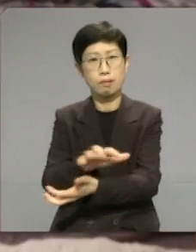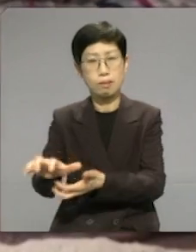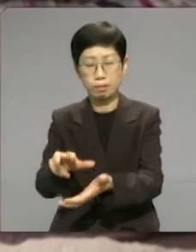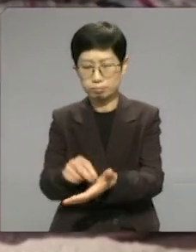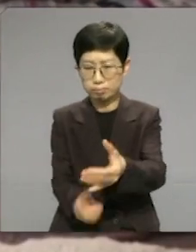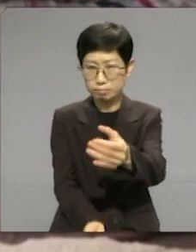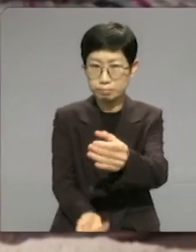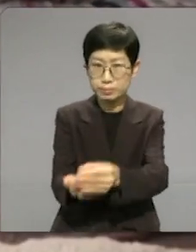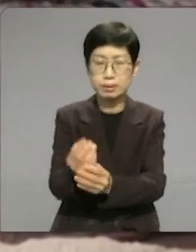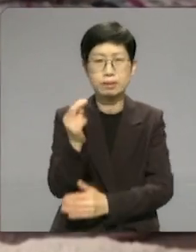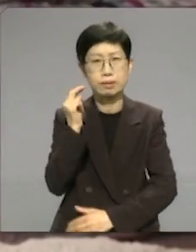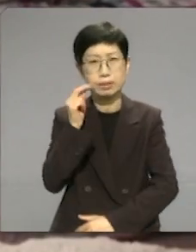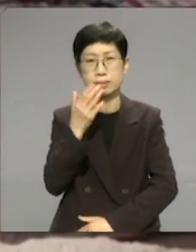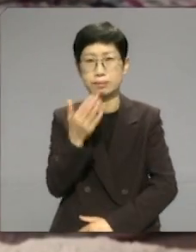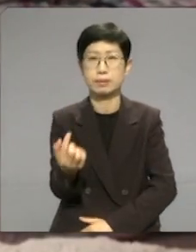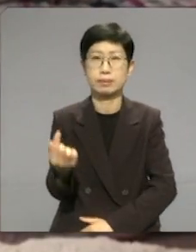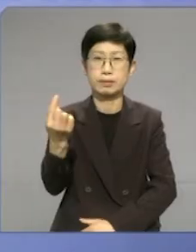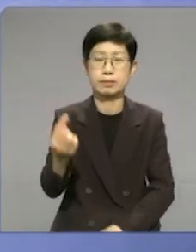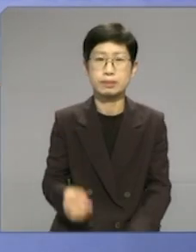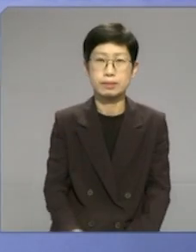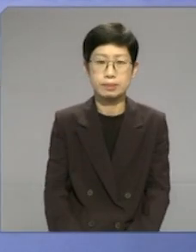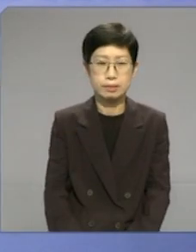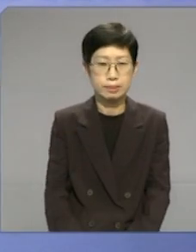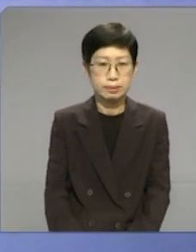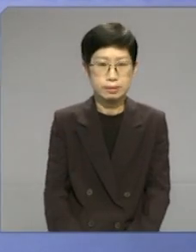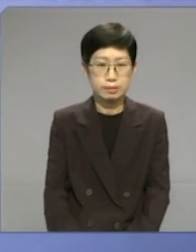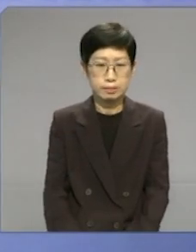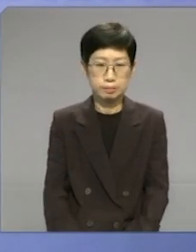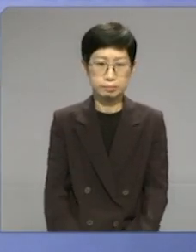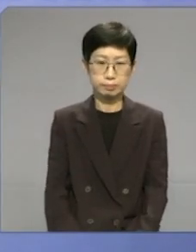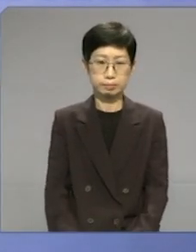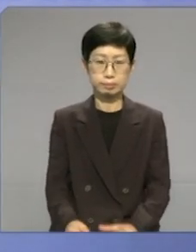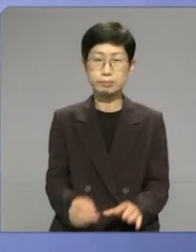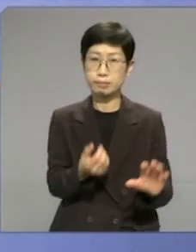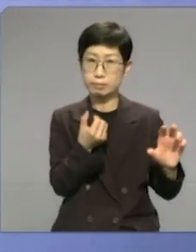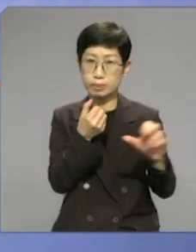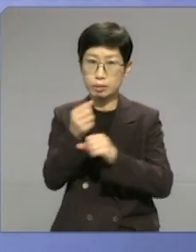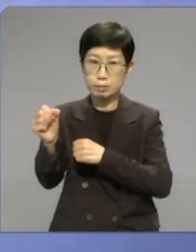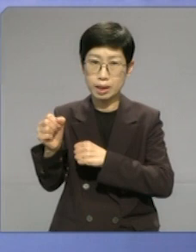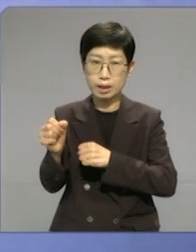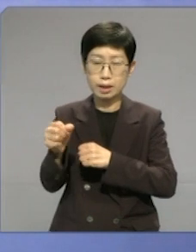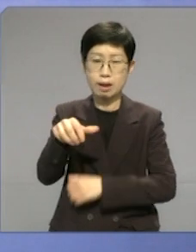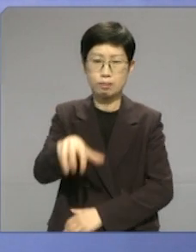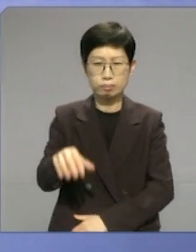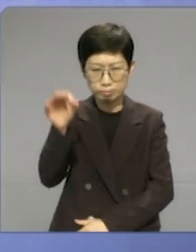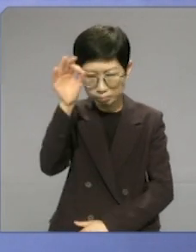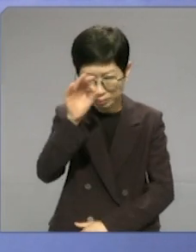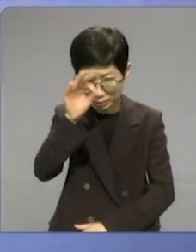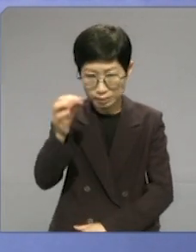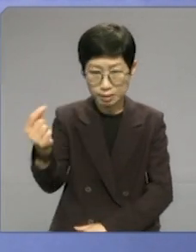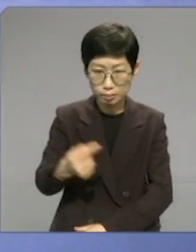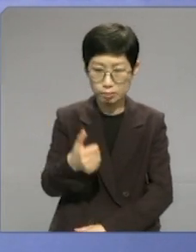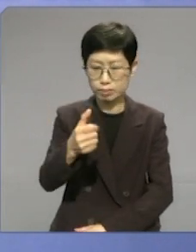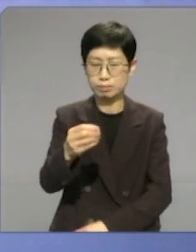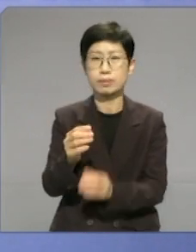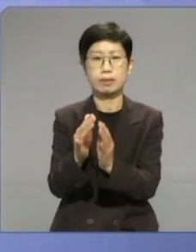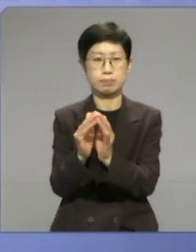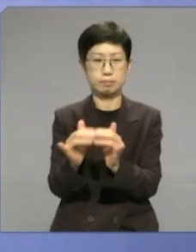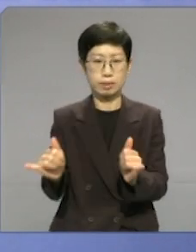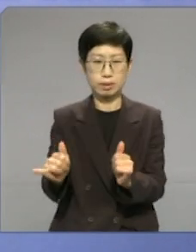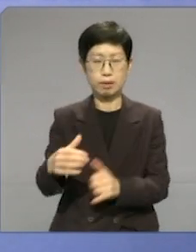벌어질 가능성이 높습니다. would put 500,000 internally displaced persons at